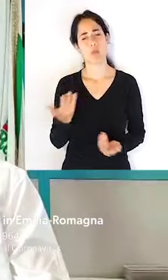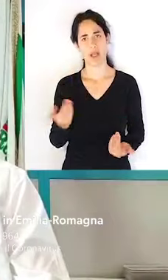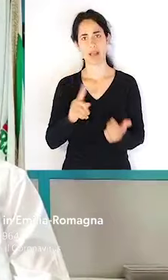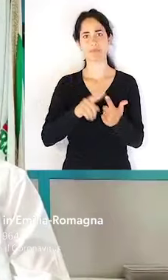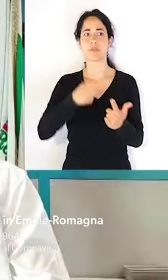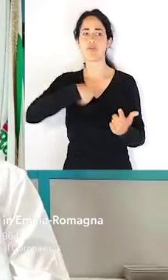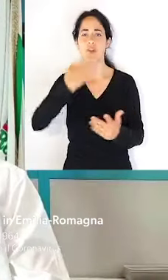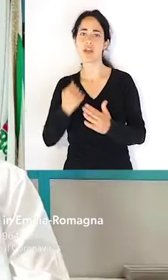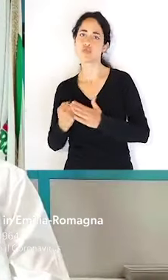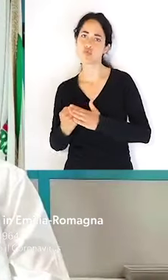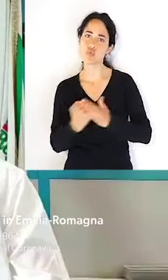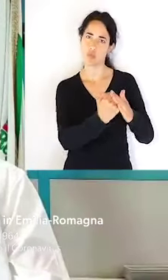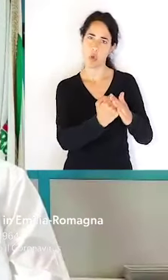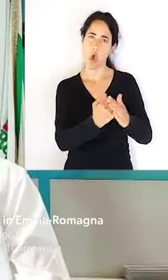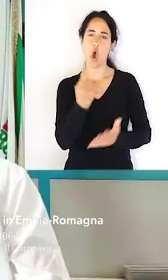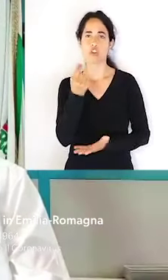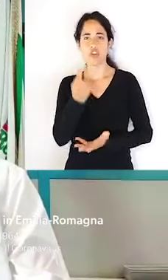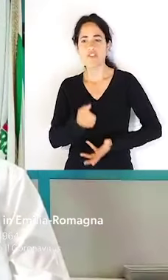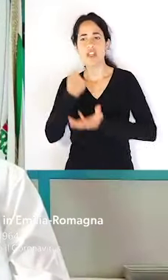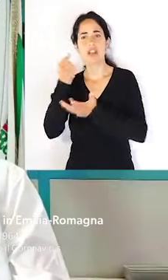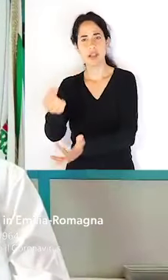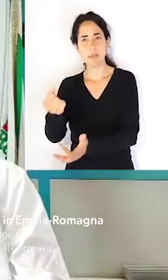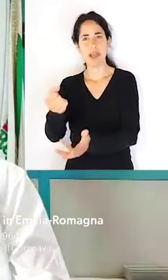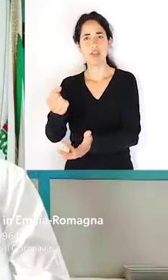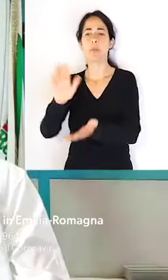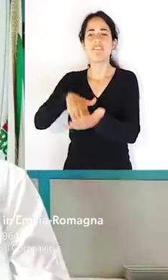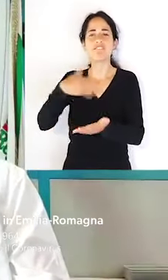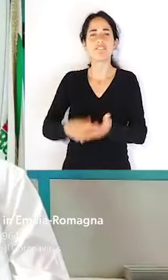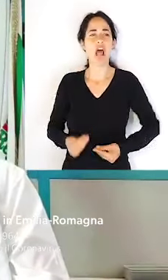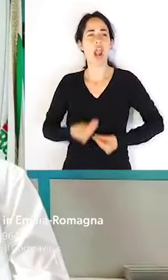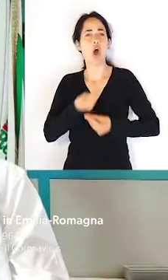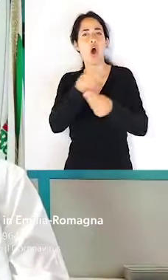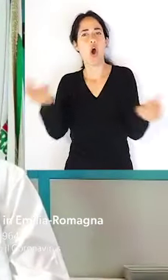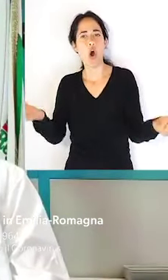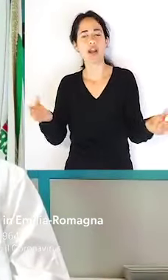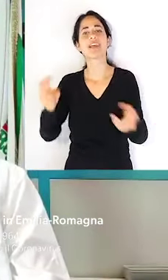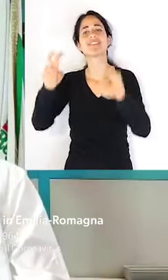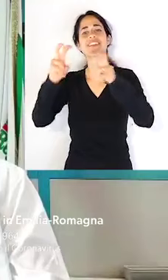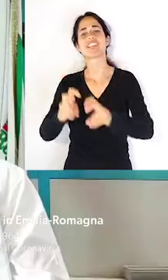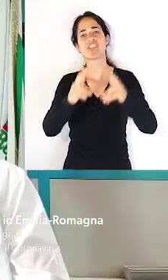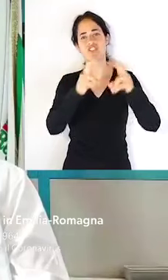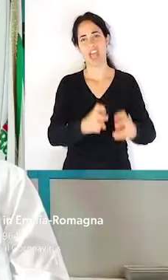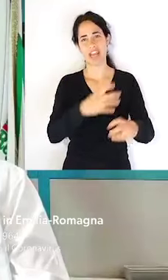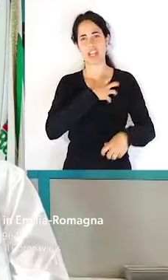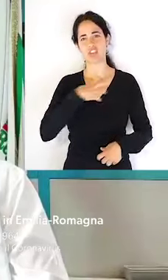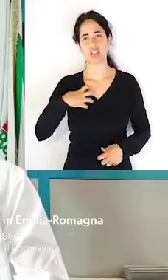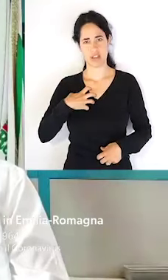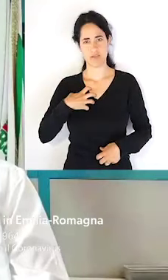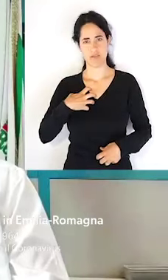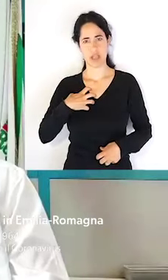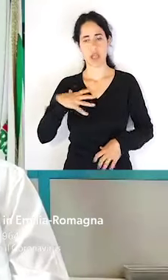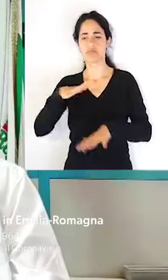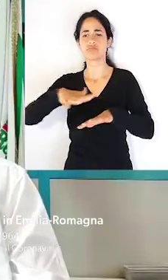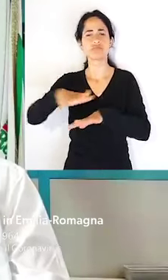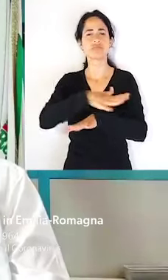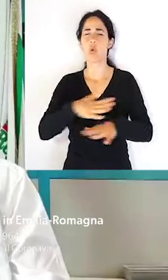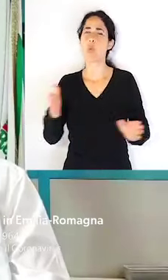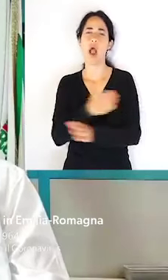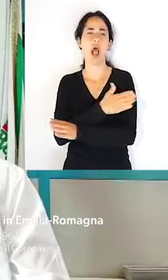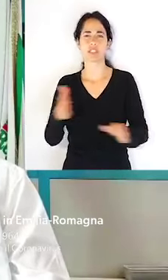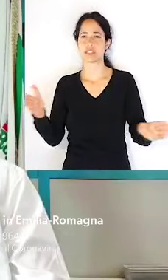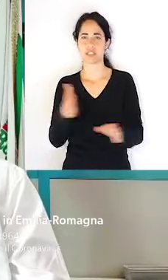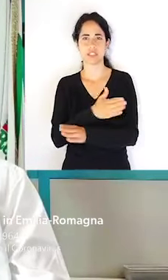partecipare, sostenere, valorizzare la ricerca scientifica in tutti quei campi